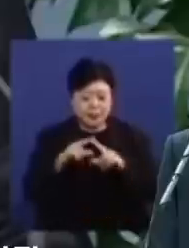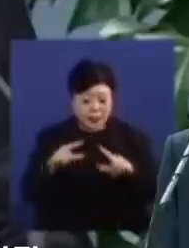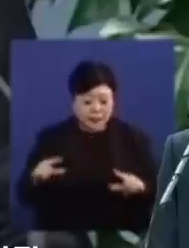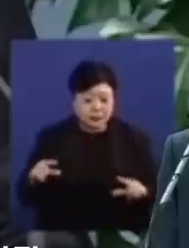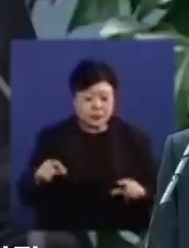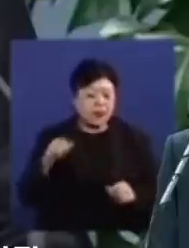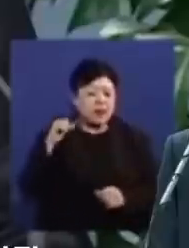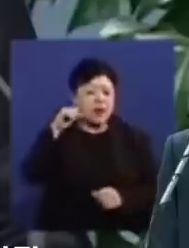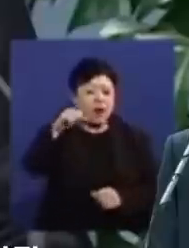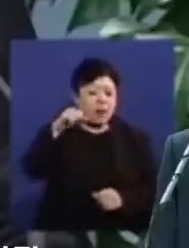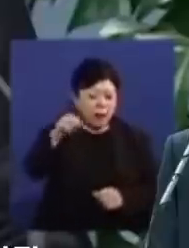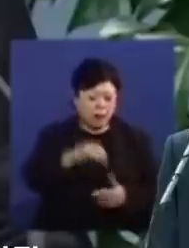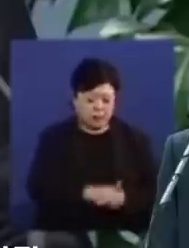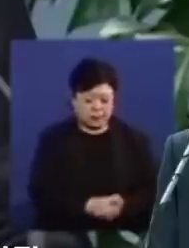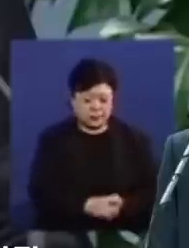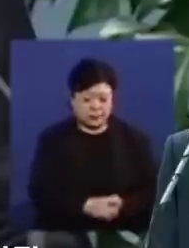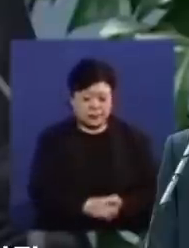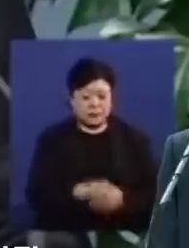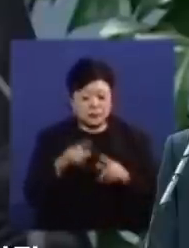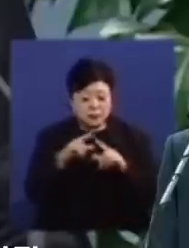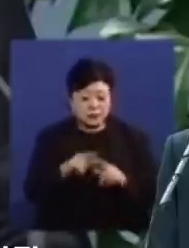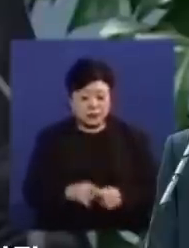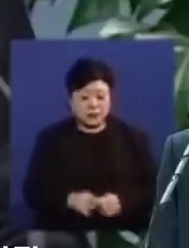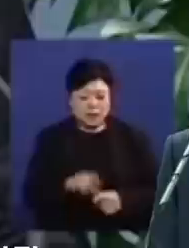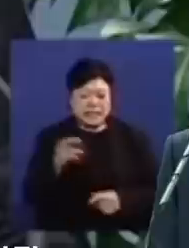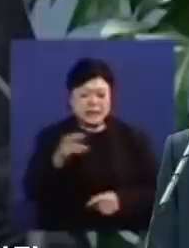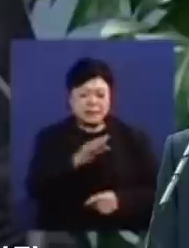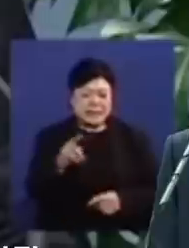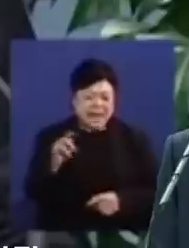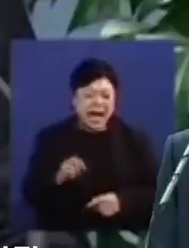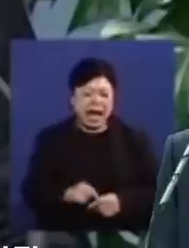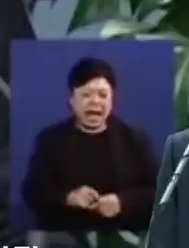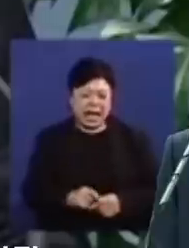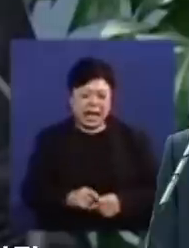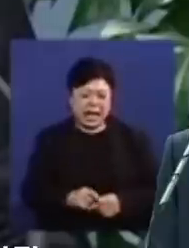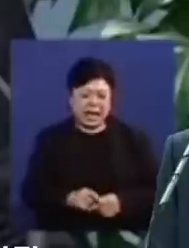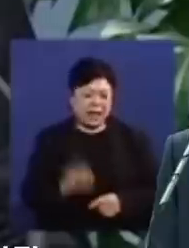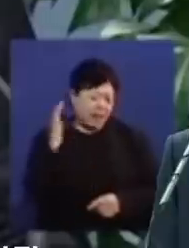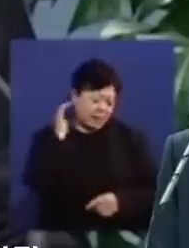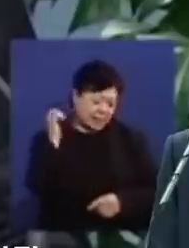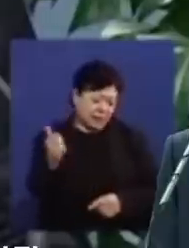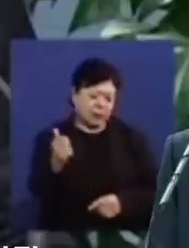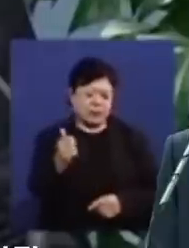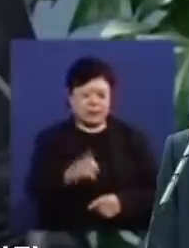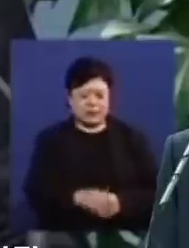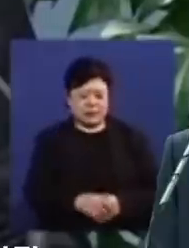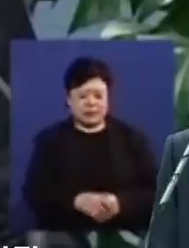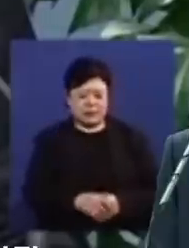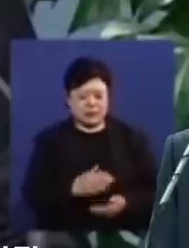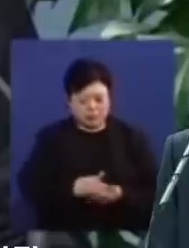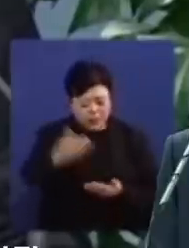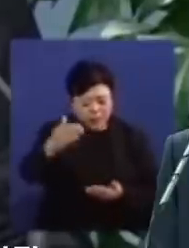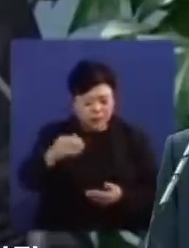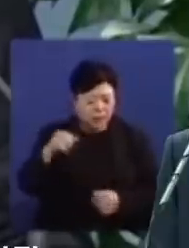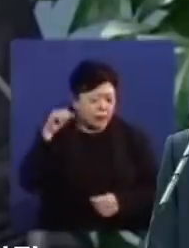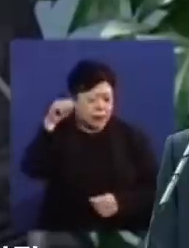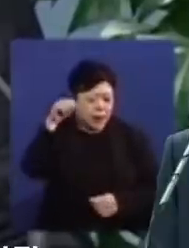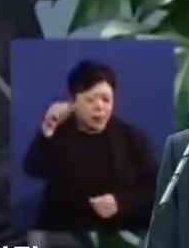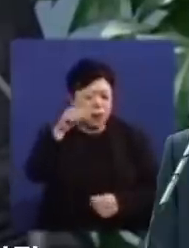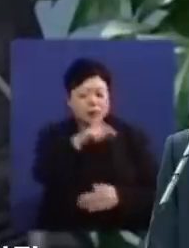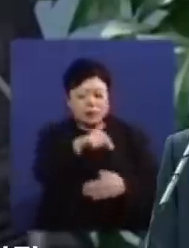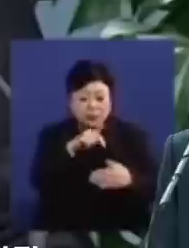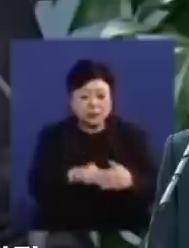혁명, 그 다음에는 리비아 카다피 대통령 축출하는 데모, 그